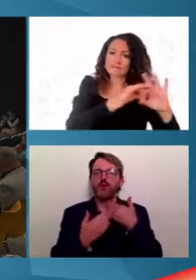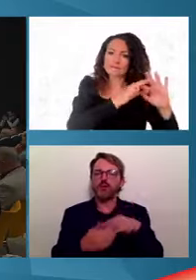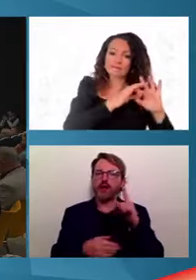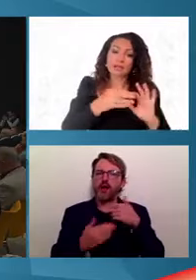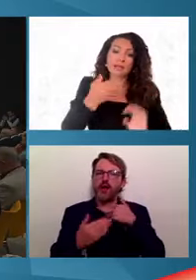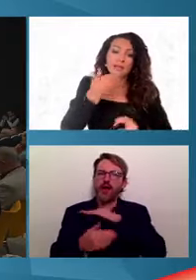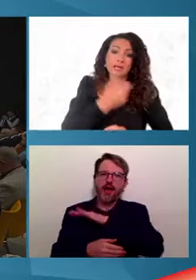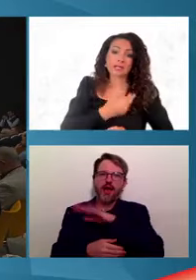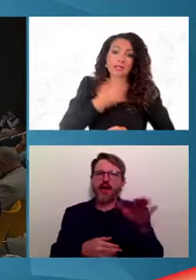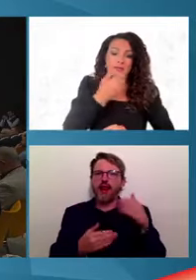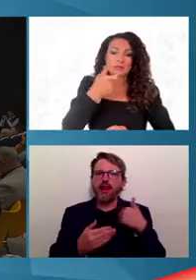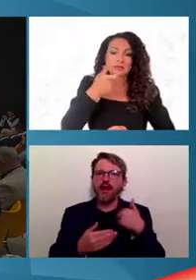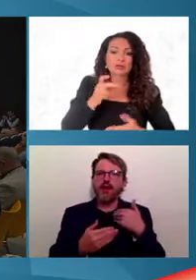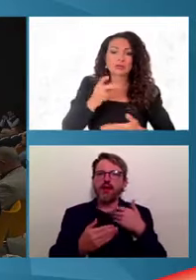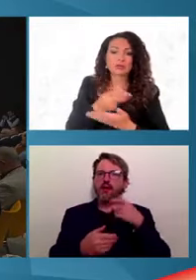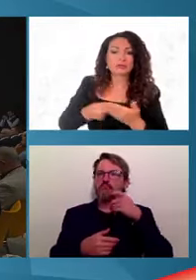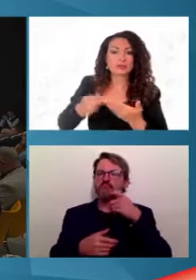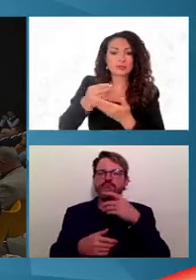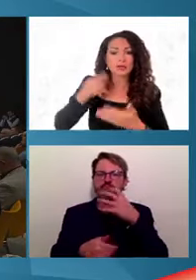necessario, doveroso,